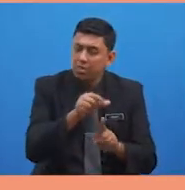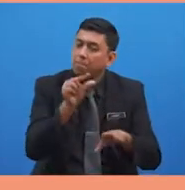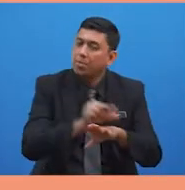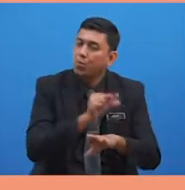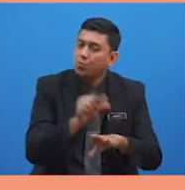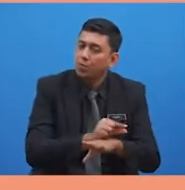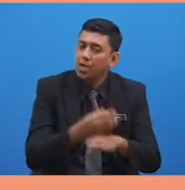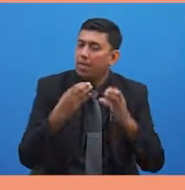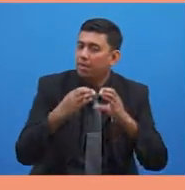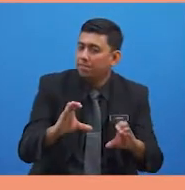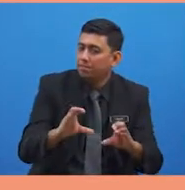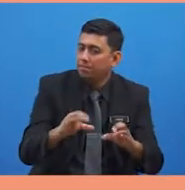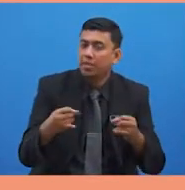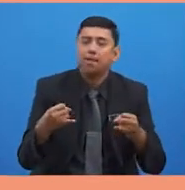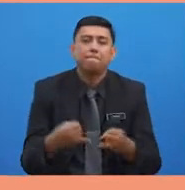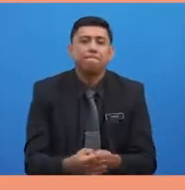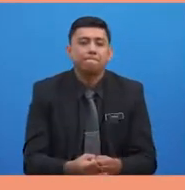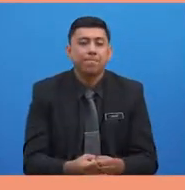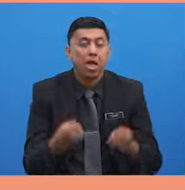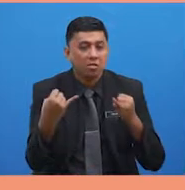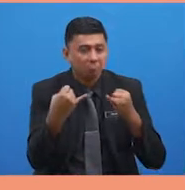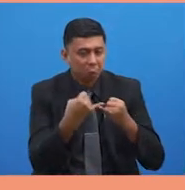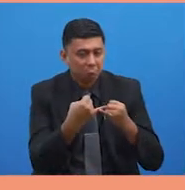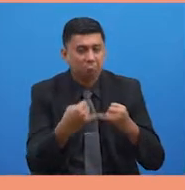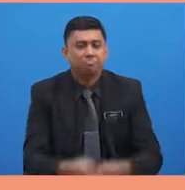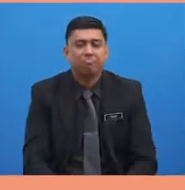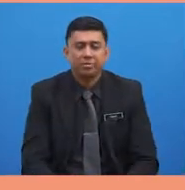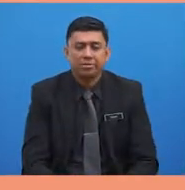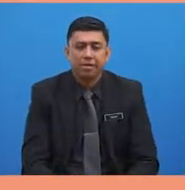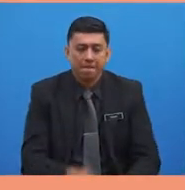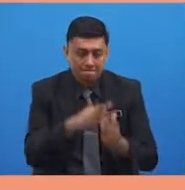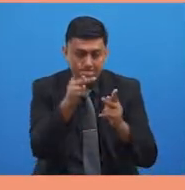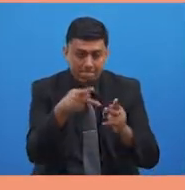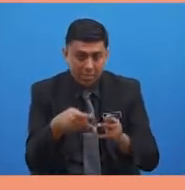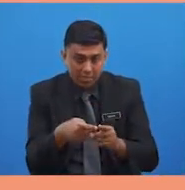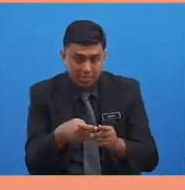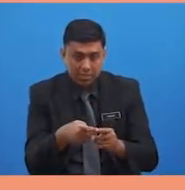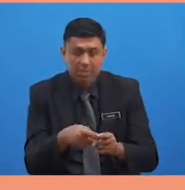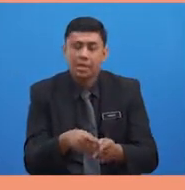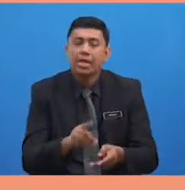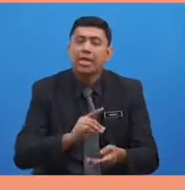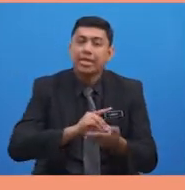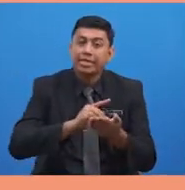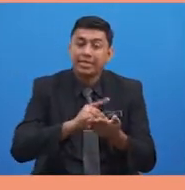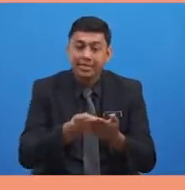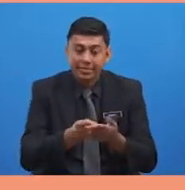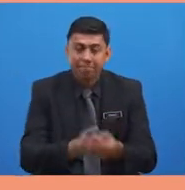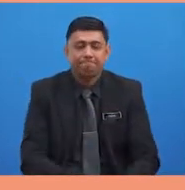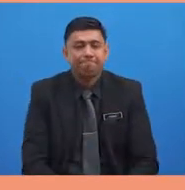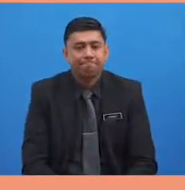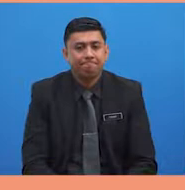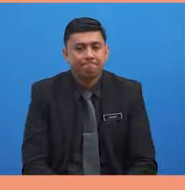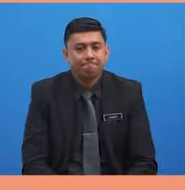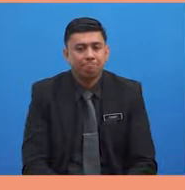pengguna cuba berinteraksi dengan suatu peta digital. Terdapat beberapa ciri